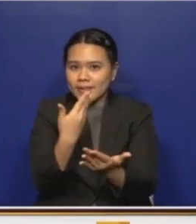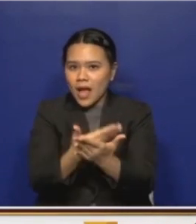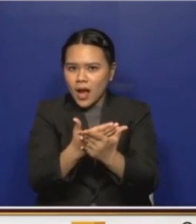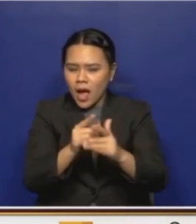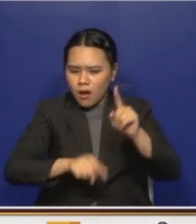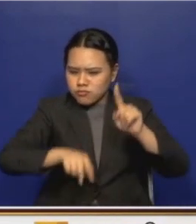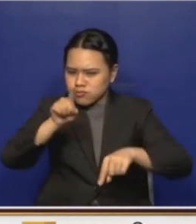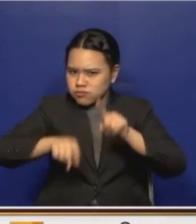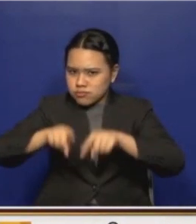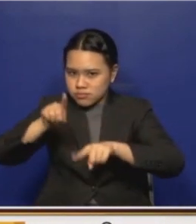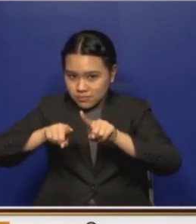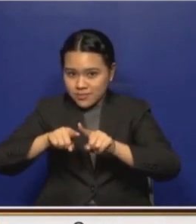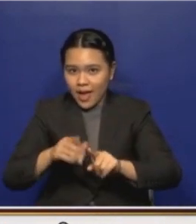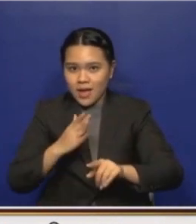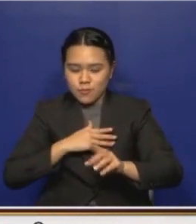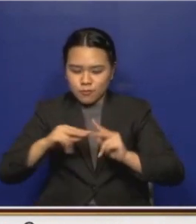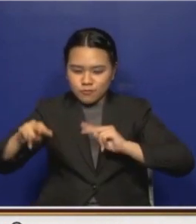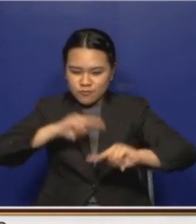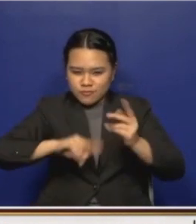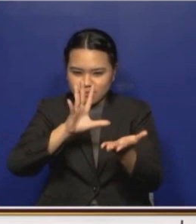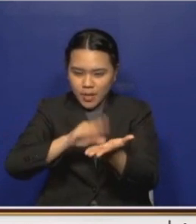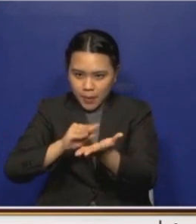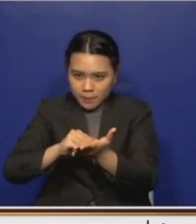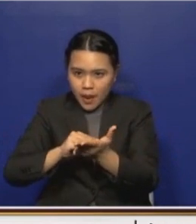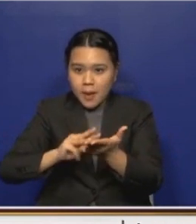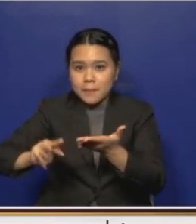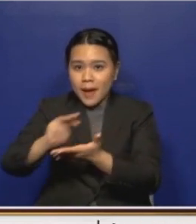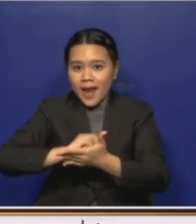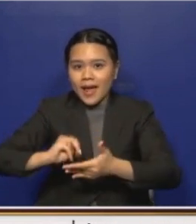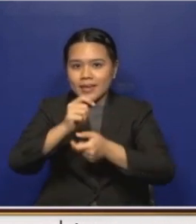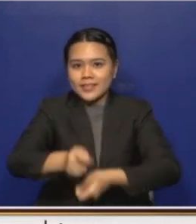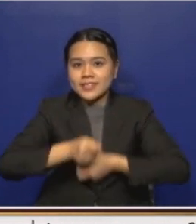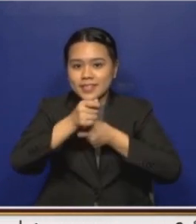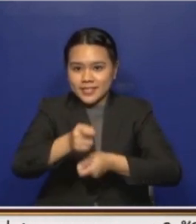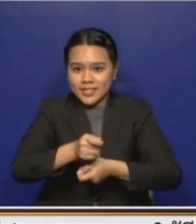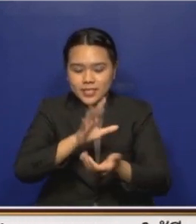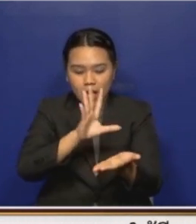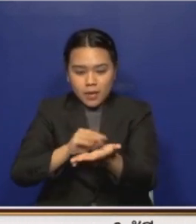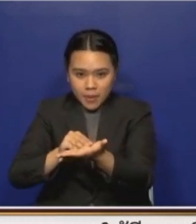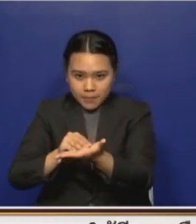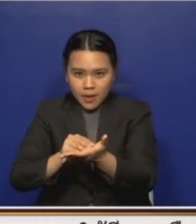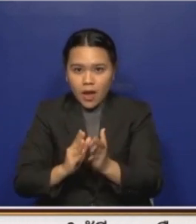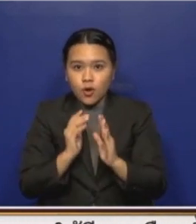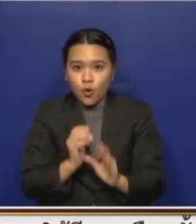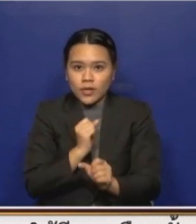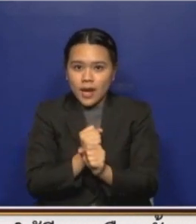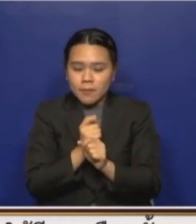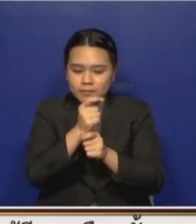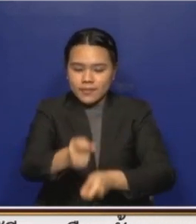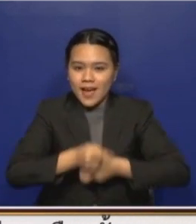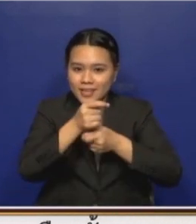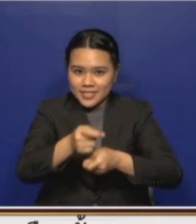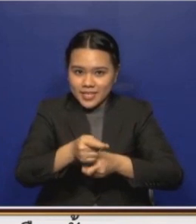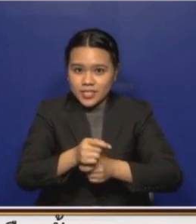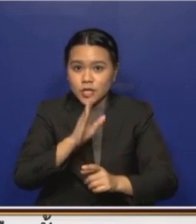านสะดวกซื้อ9บาทเกษตรกรถูกซื้อนะราคาเฉลี่ยหน้าสวนบาท60